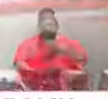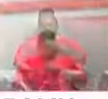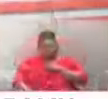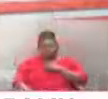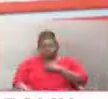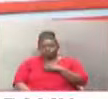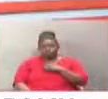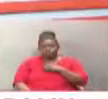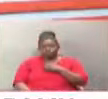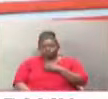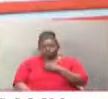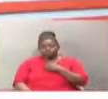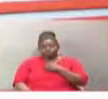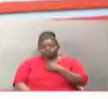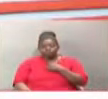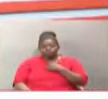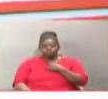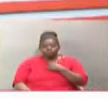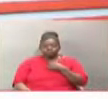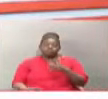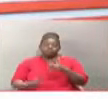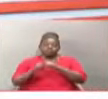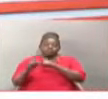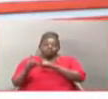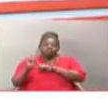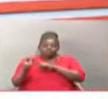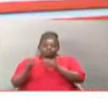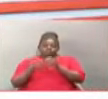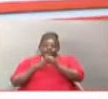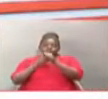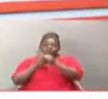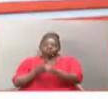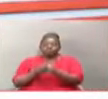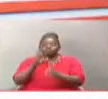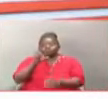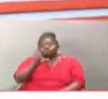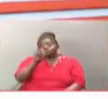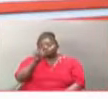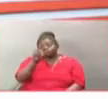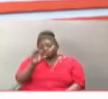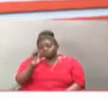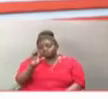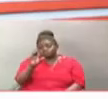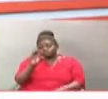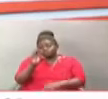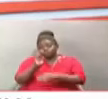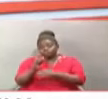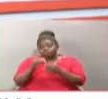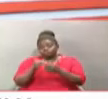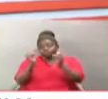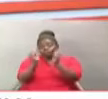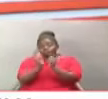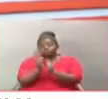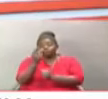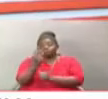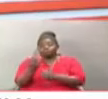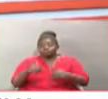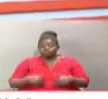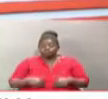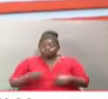TV. Ata b'ebyokwerinda nga bakulembeddwa mu RDC Bukomansimbi bakuta bavubuka babiri mu